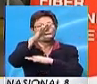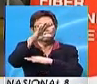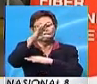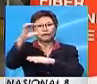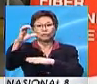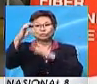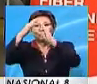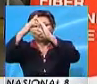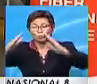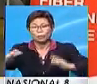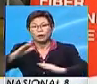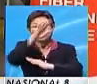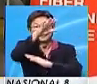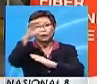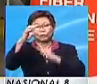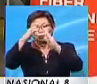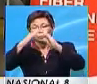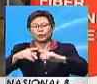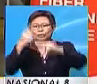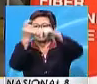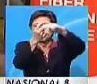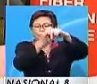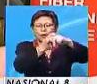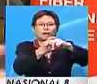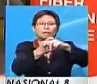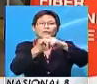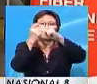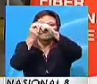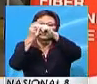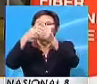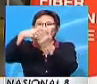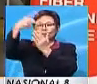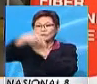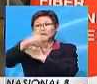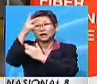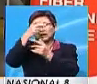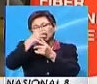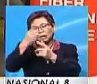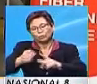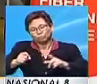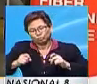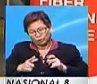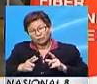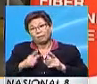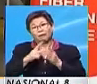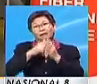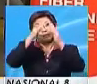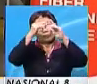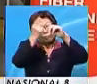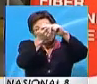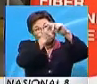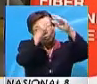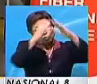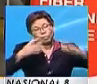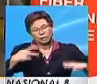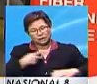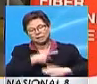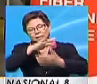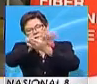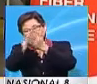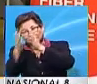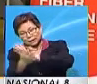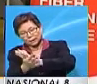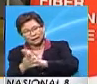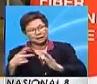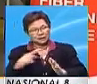rumah yang dibina oleh pemaju-pemaju Perumahan ataupun projek perajaan ataupun projek-projek swasta dan kita nak jadi what we